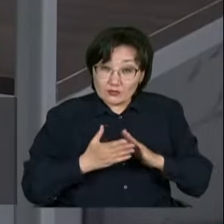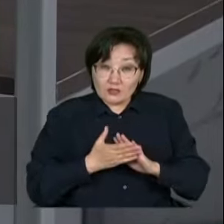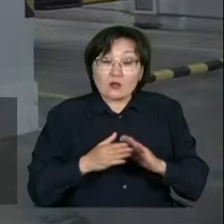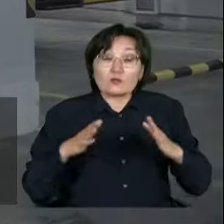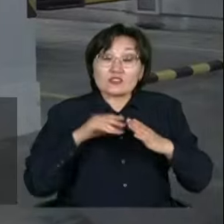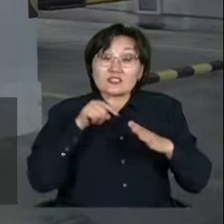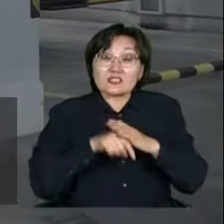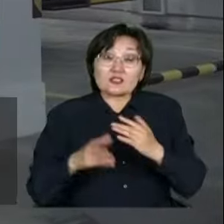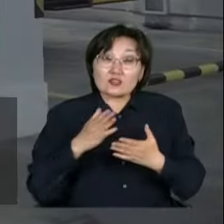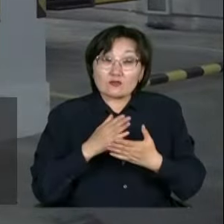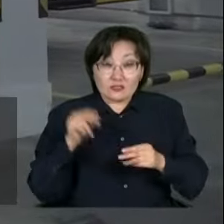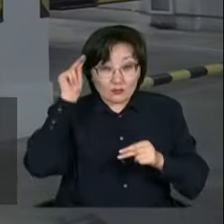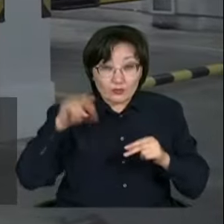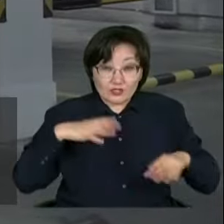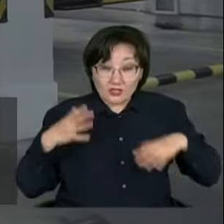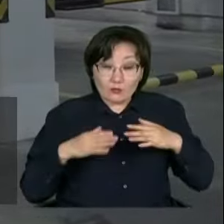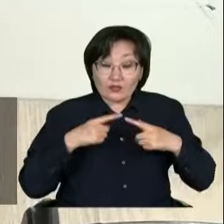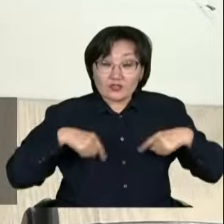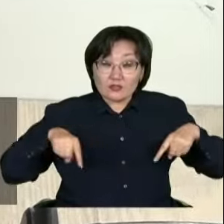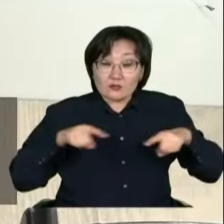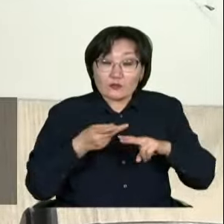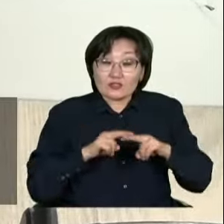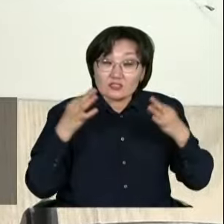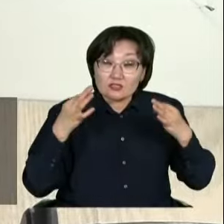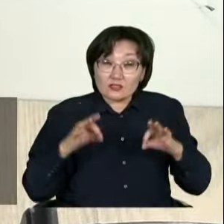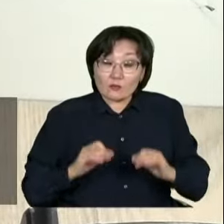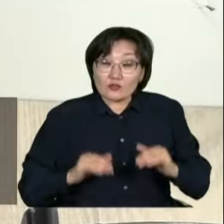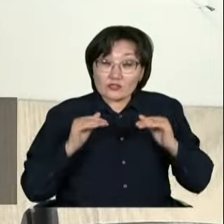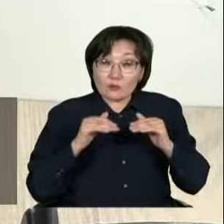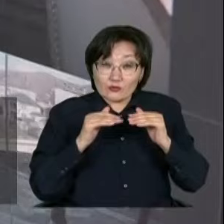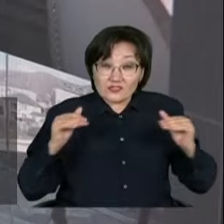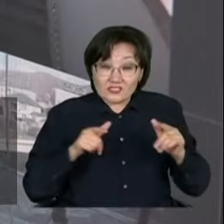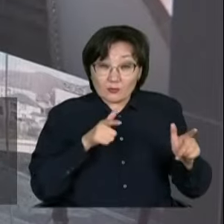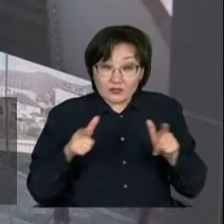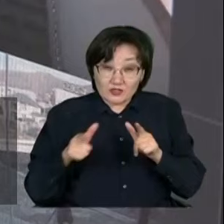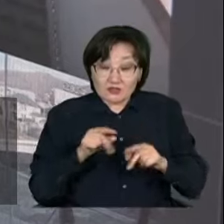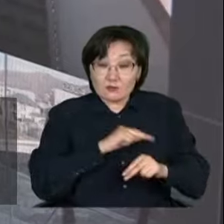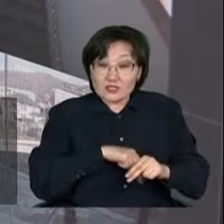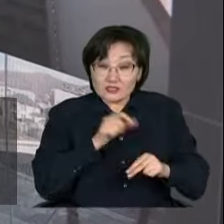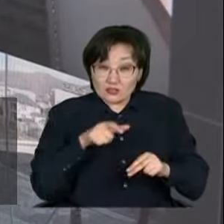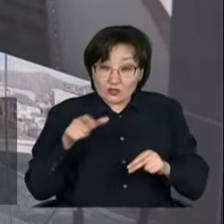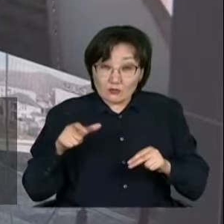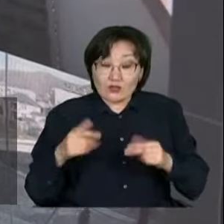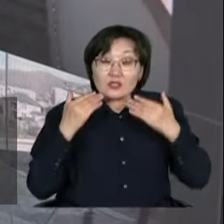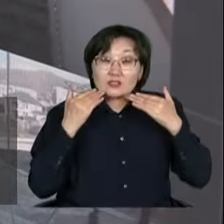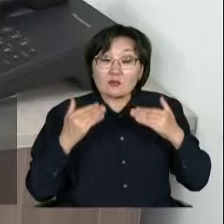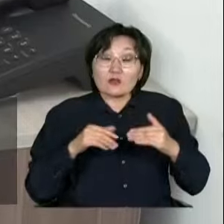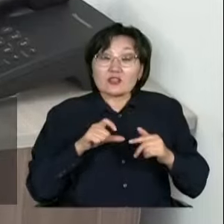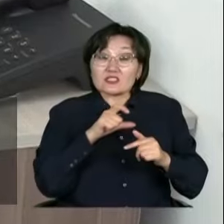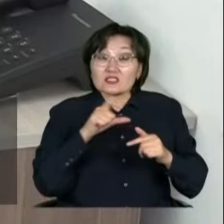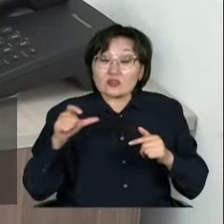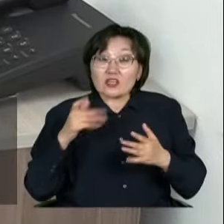также имеется учебно-тренировочная башня, которая позволит повысить уровень подготовленности сотрудников. На последних этажах